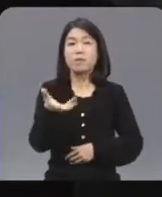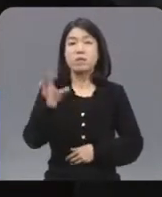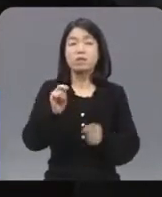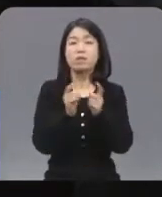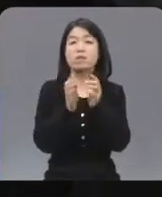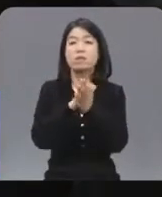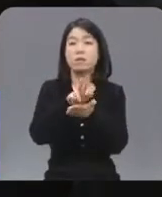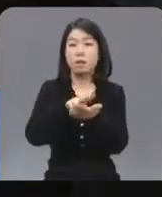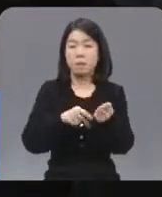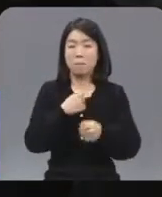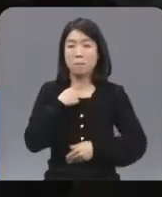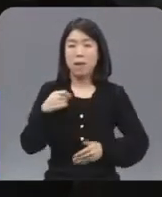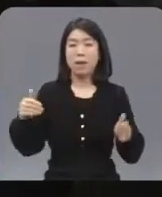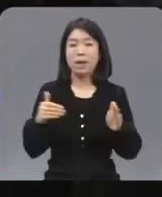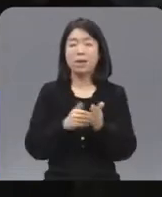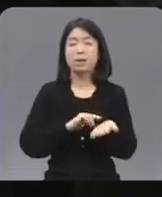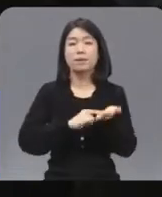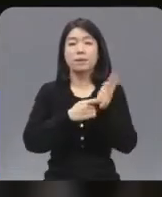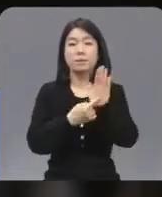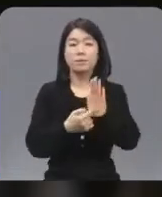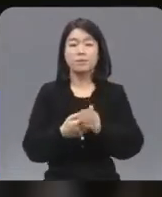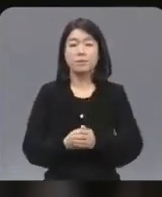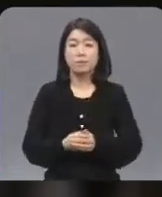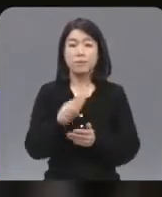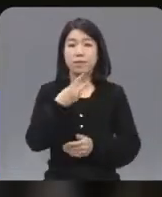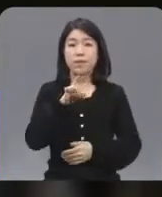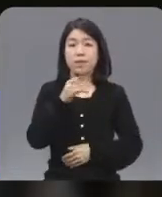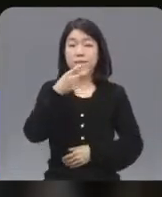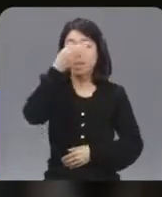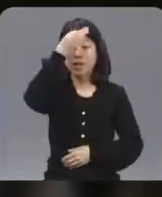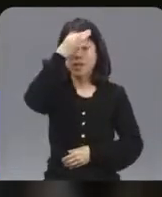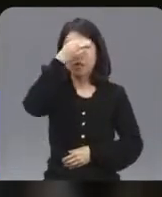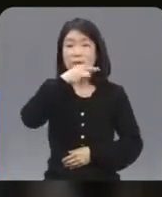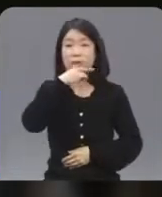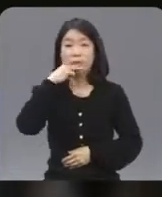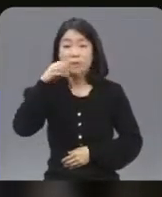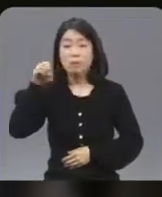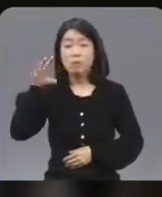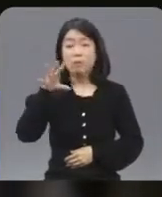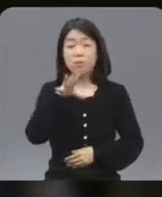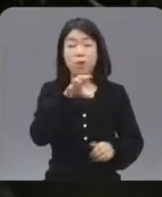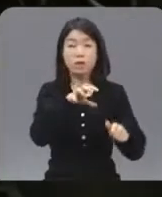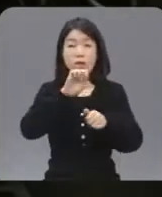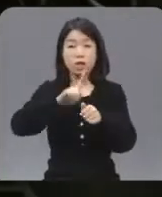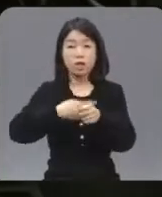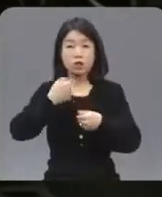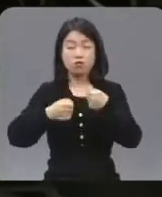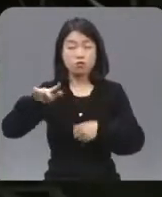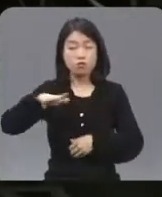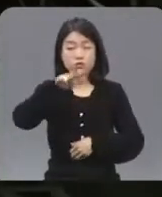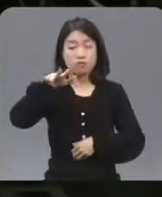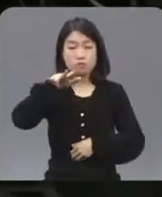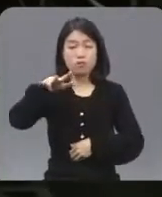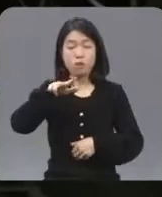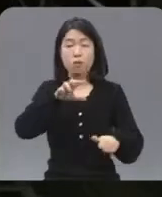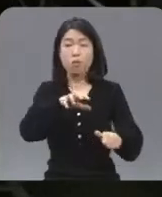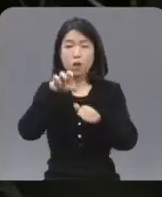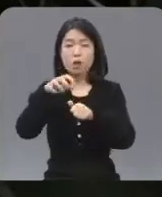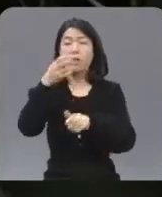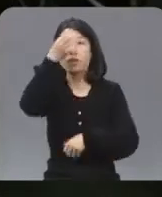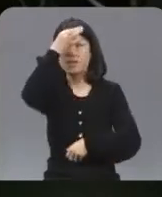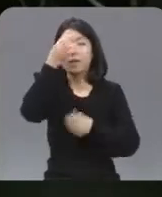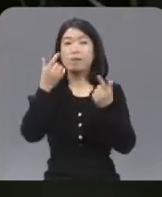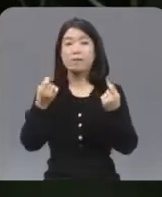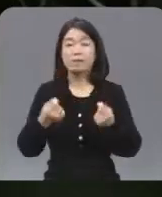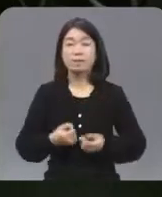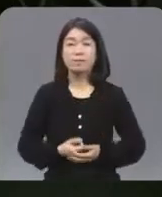직접 매출을 올렸다고 밝혔습니다. 라이다 기술은 레이저 빛을 이용해 자율주행이나 드론 등에 활용하는 고부가가치